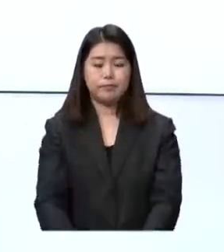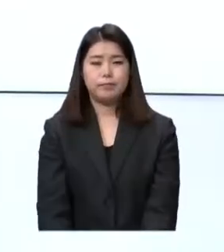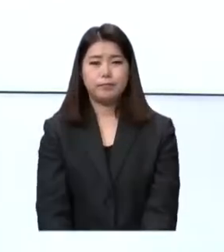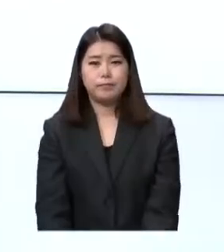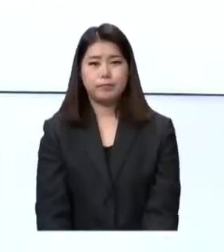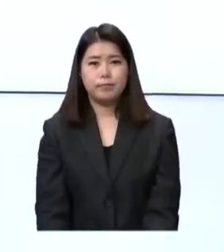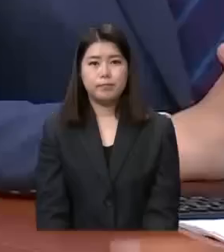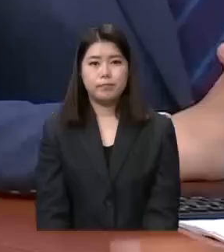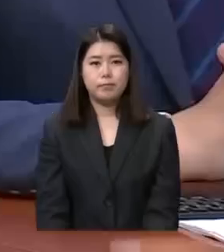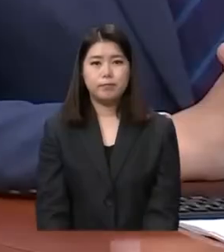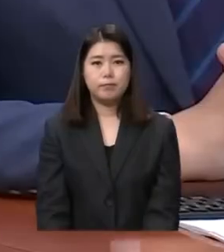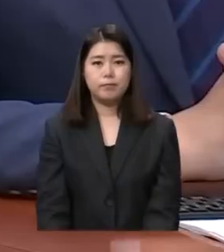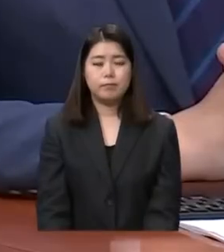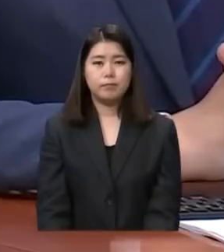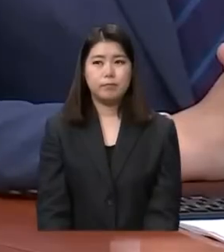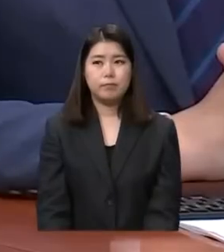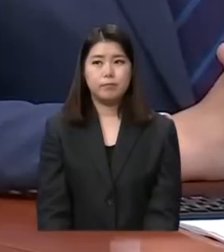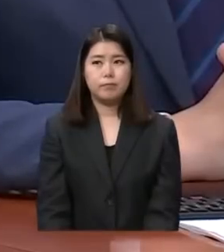들어보고 오시죠